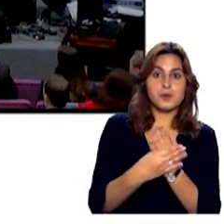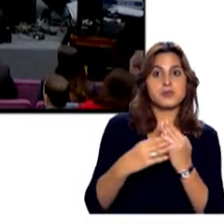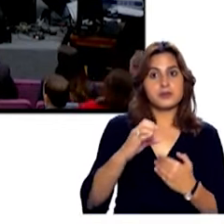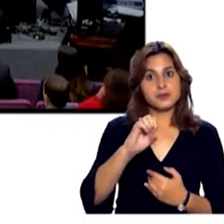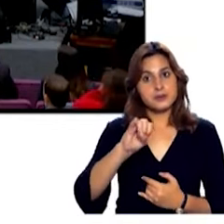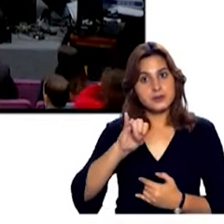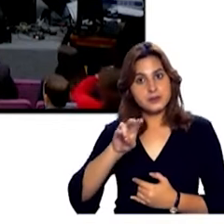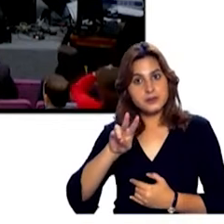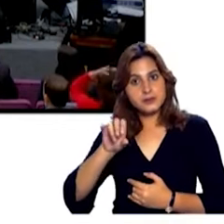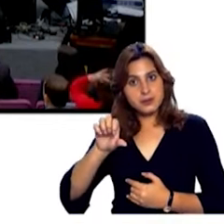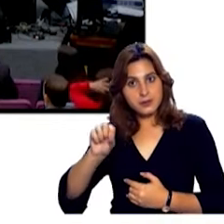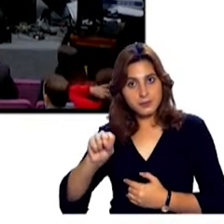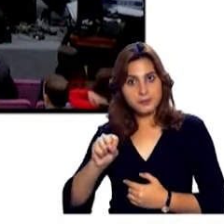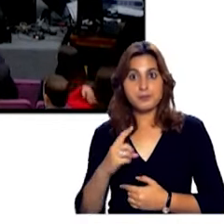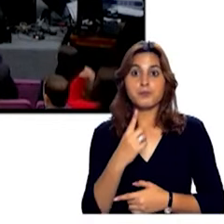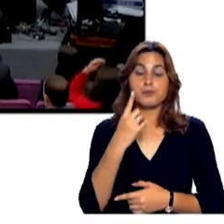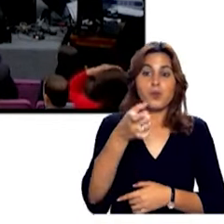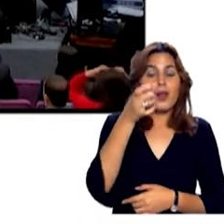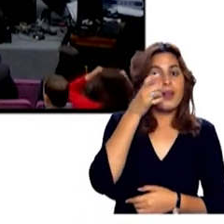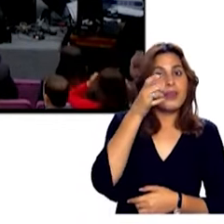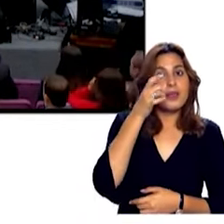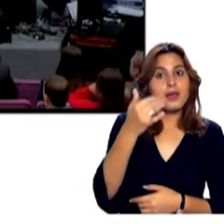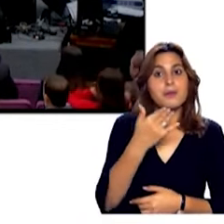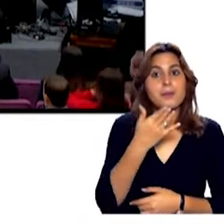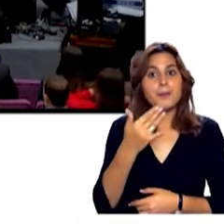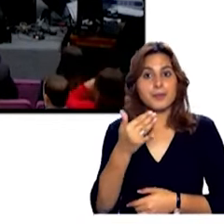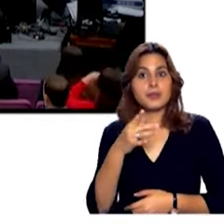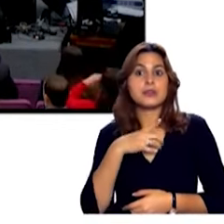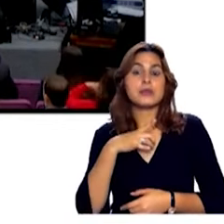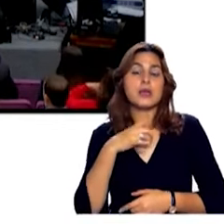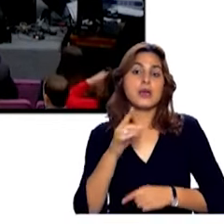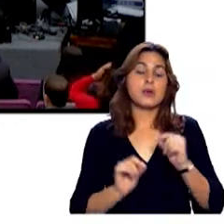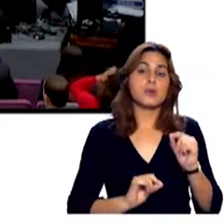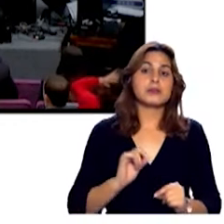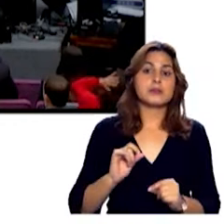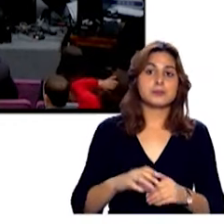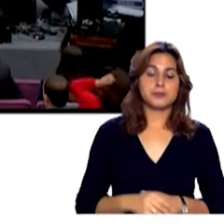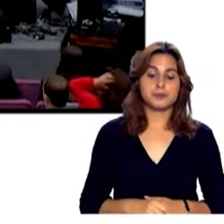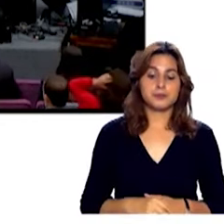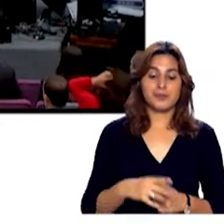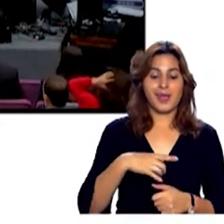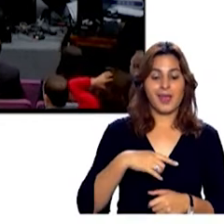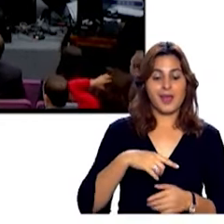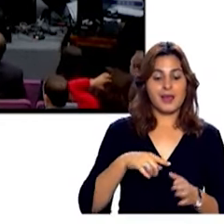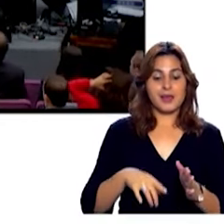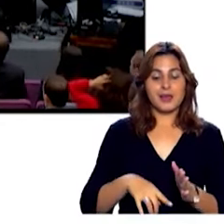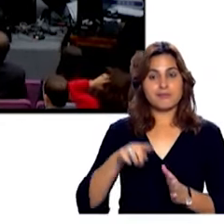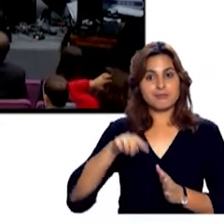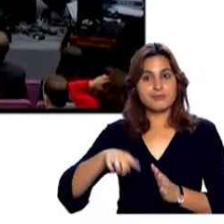che risulta da queste recentissimo sono dell'anno appunto